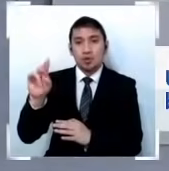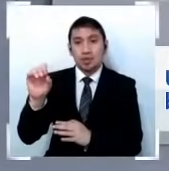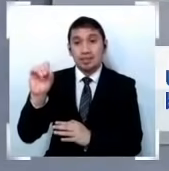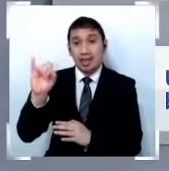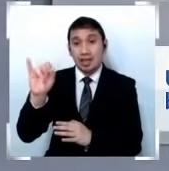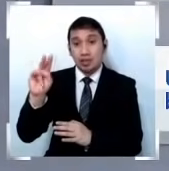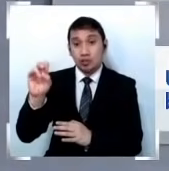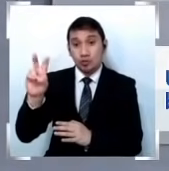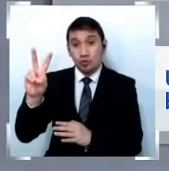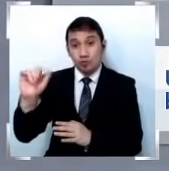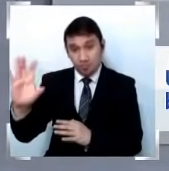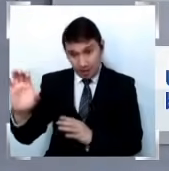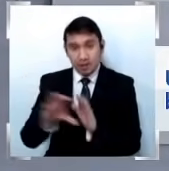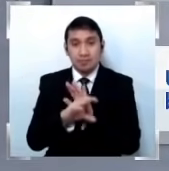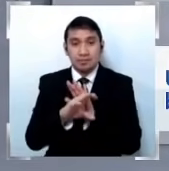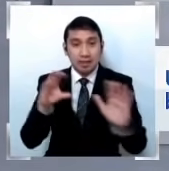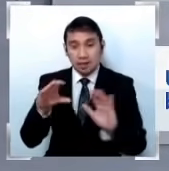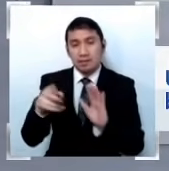kabuuan,